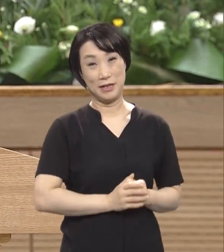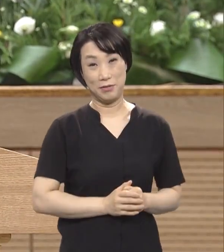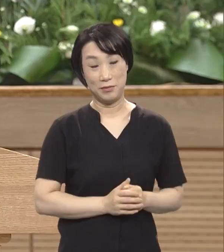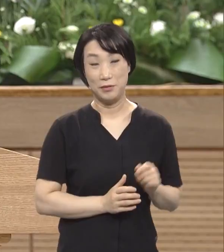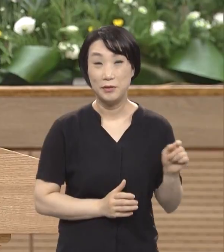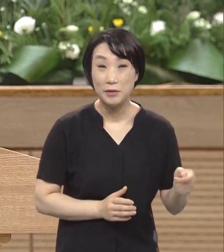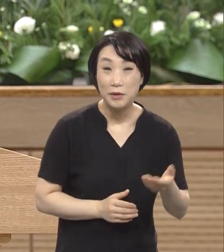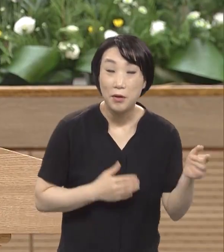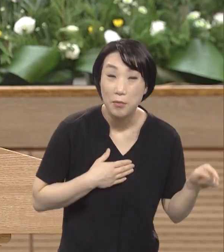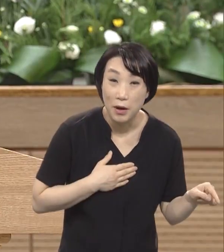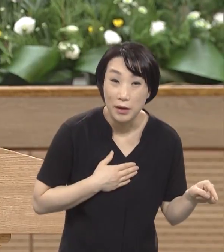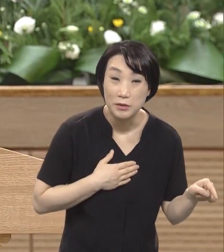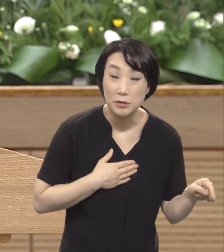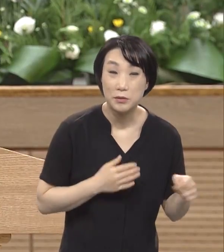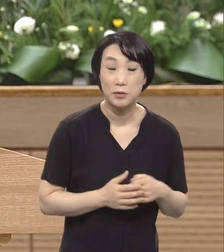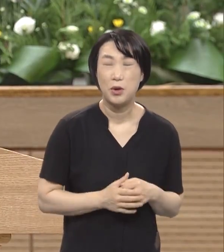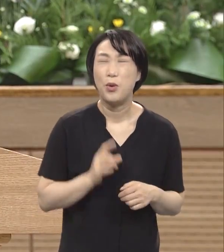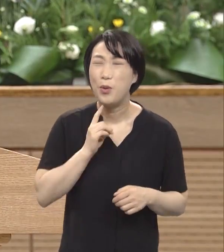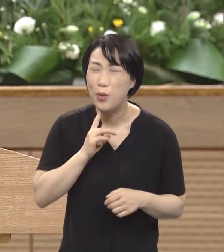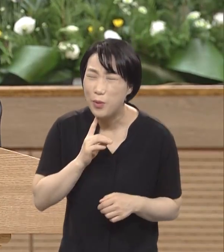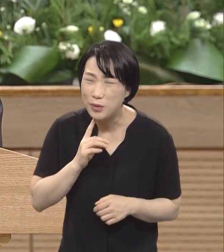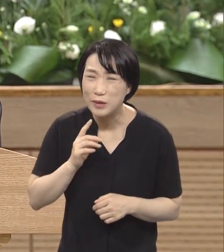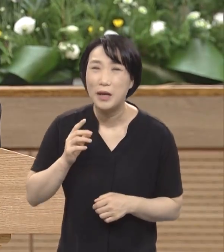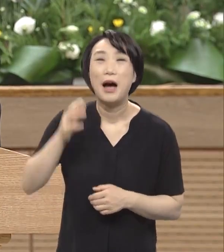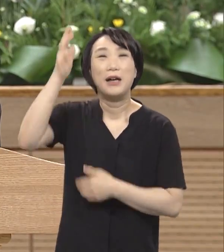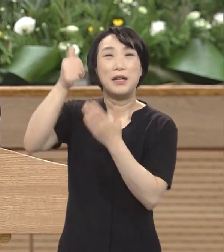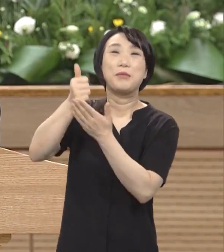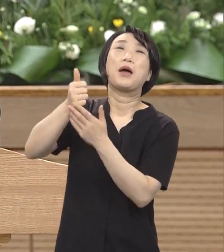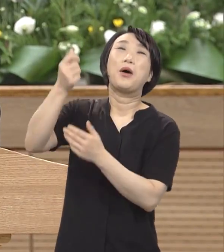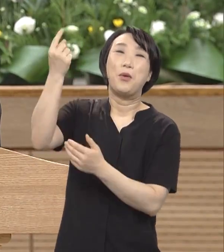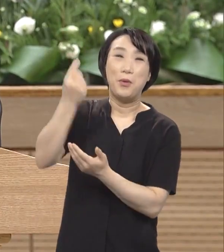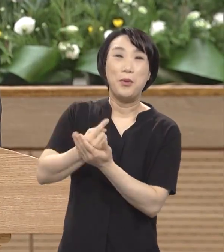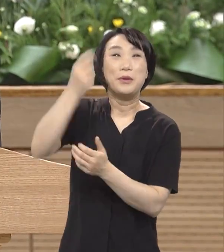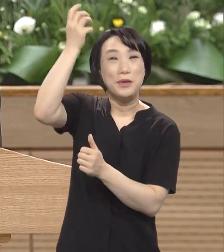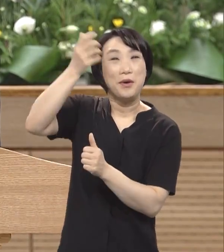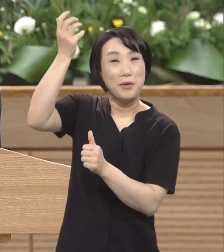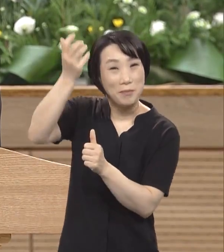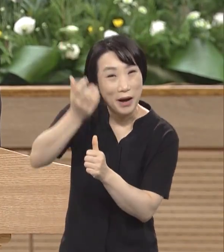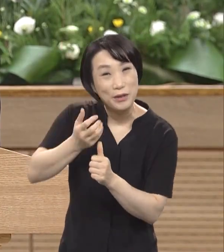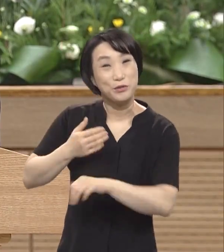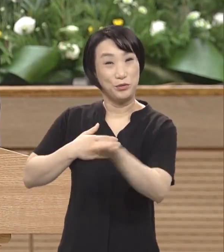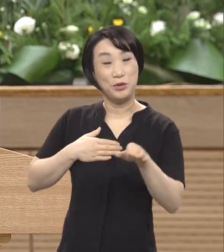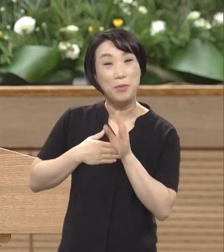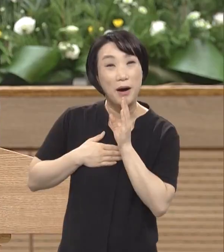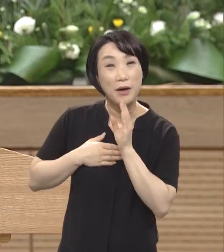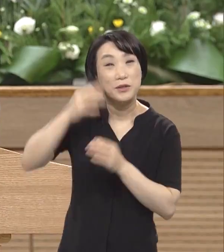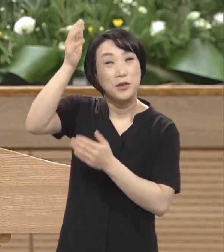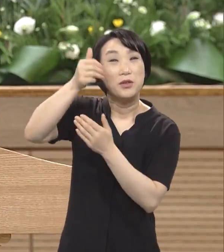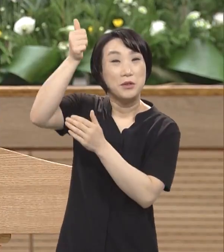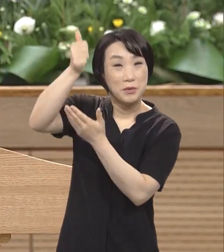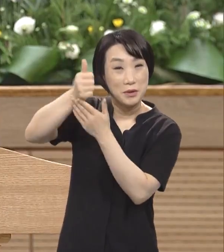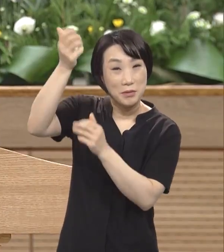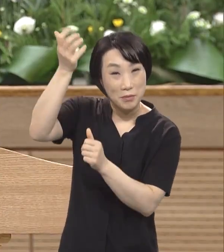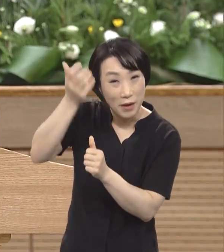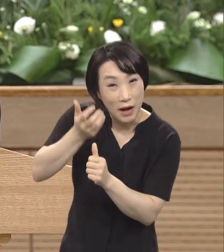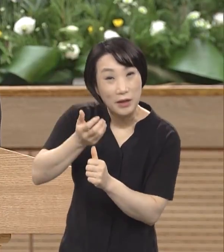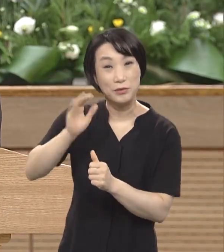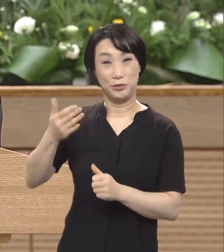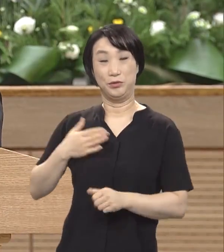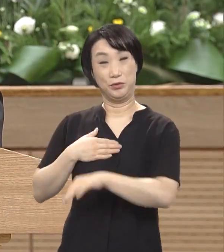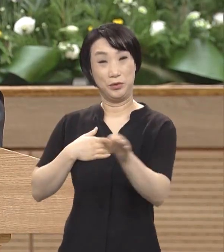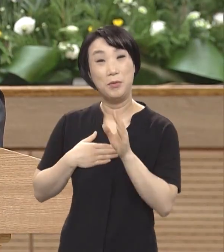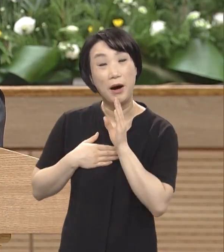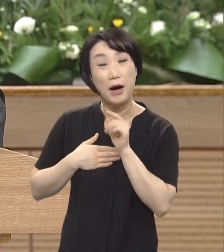마귀 사단 귀신 오직 하나님께로부터 온 영을 받았나니 성령을 받았나니